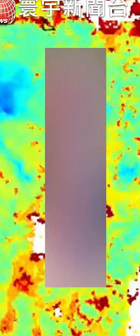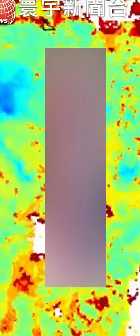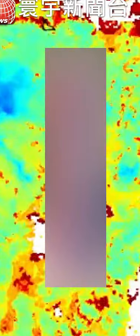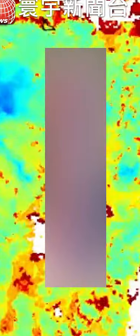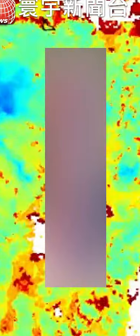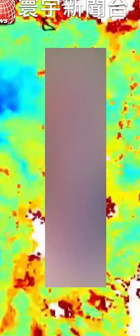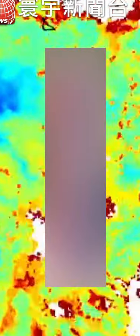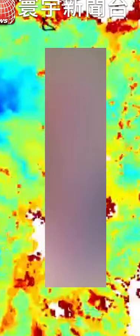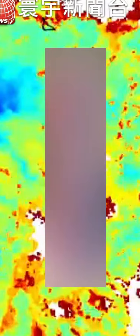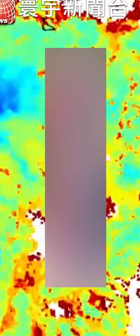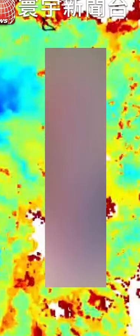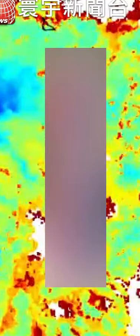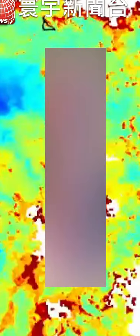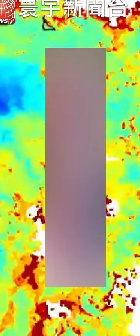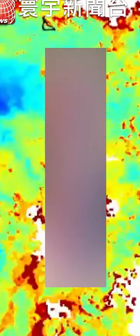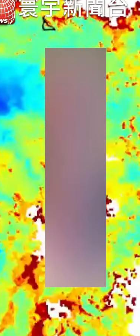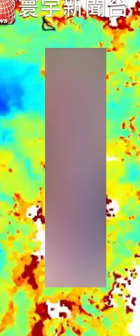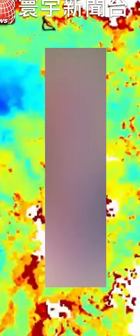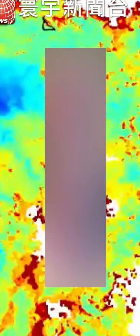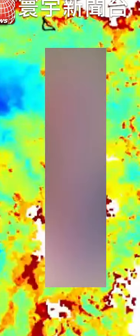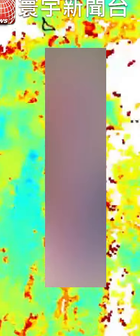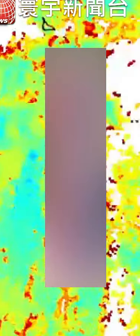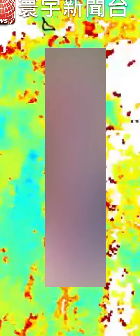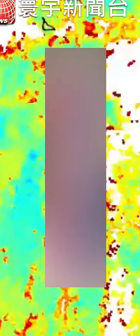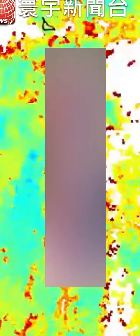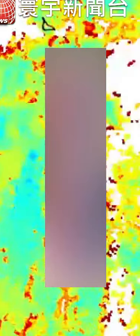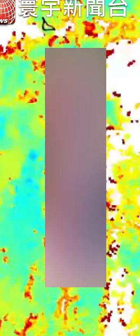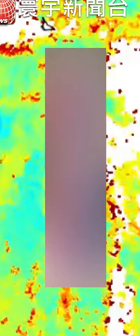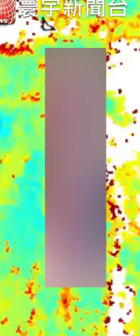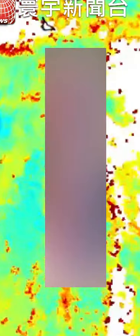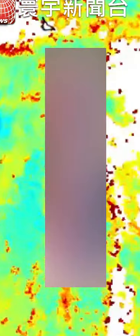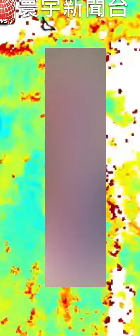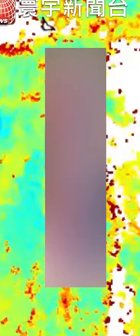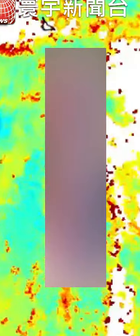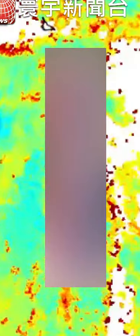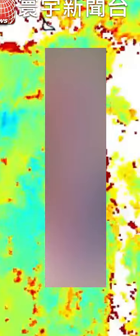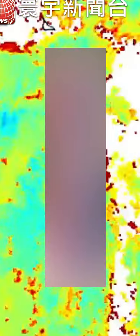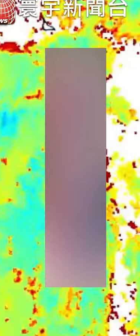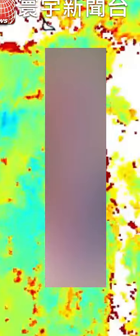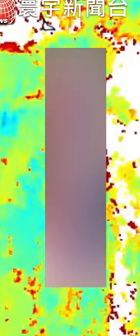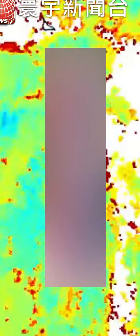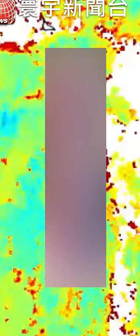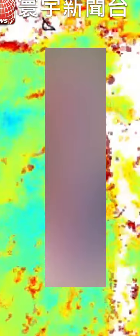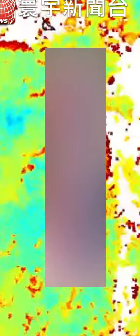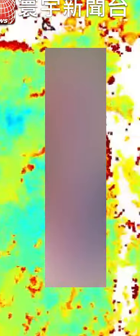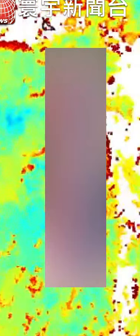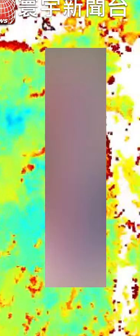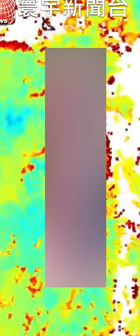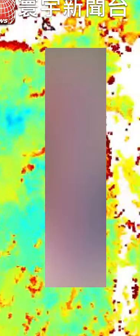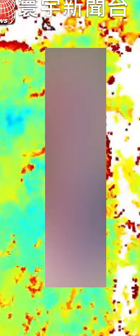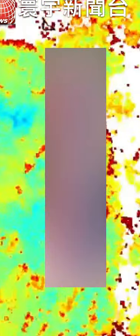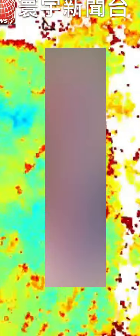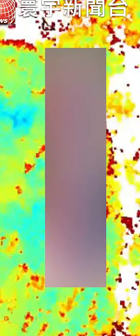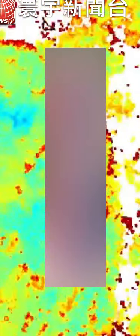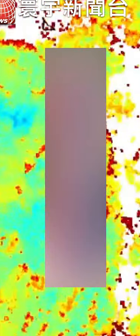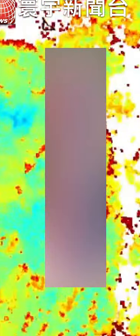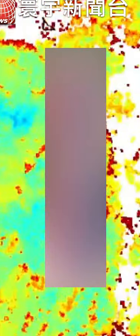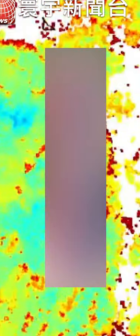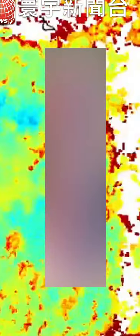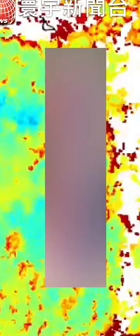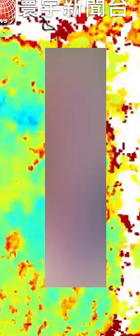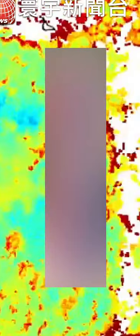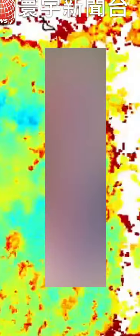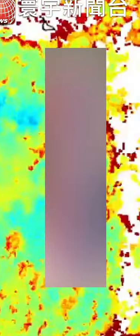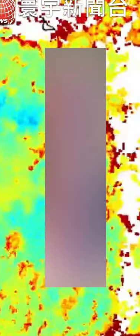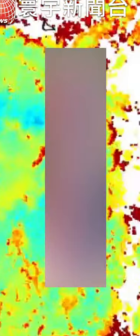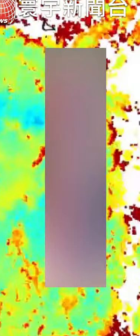个对流云团在发展，所以它进来的时候，南台湾的降雨还是会比较多，尤其是在恒春半岛、